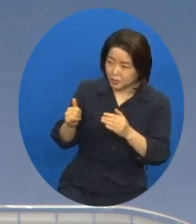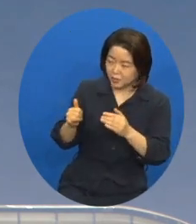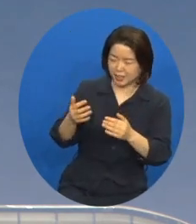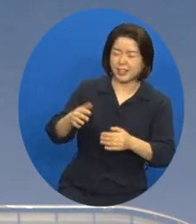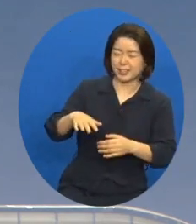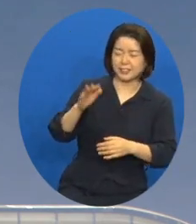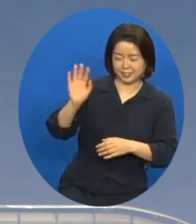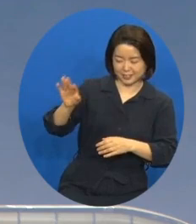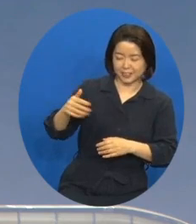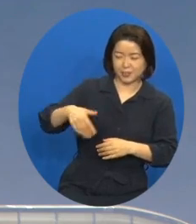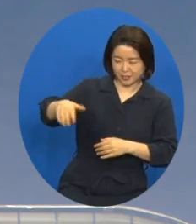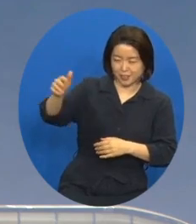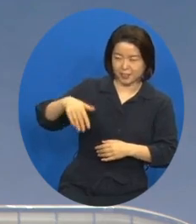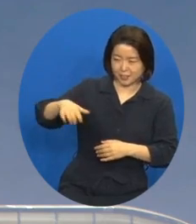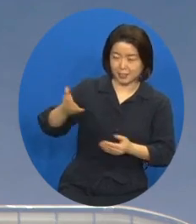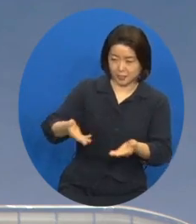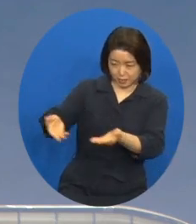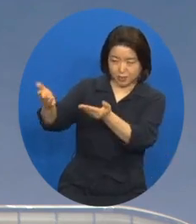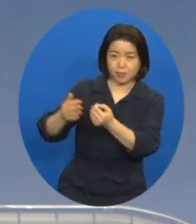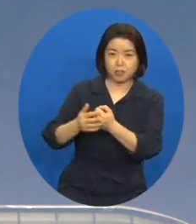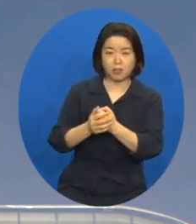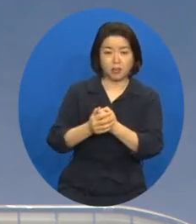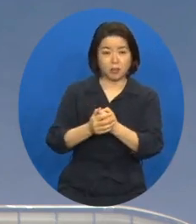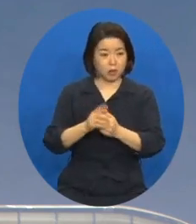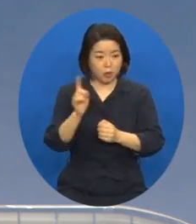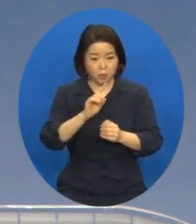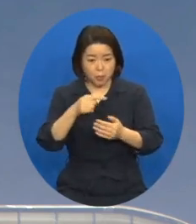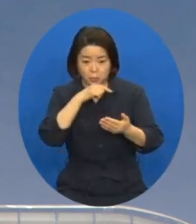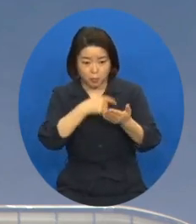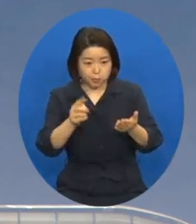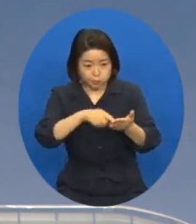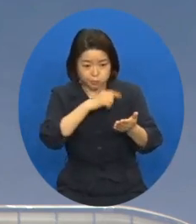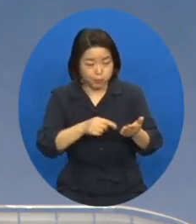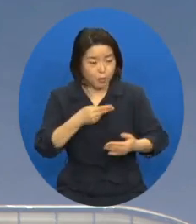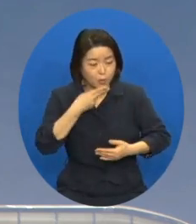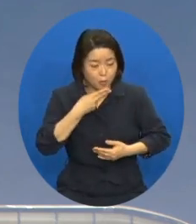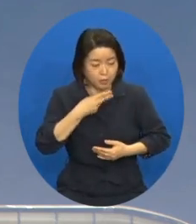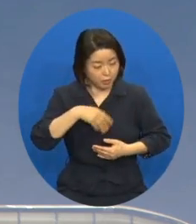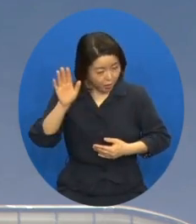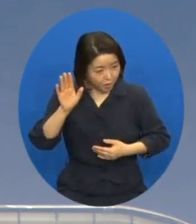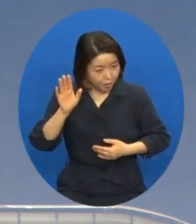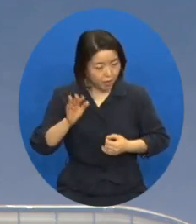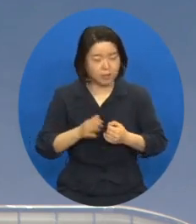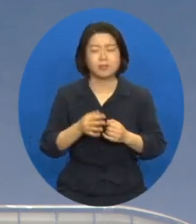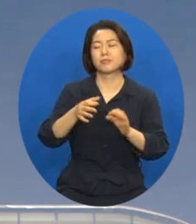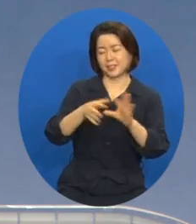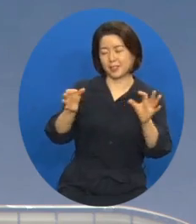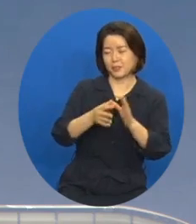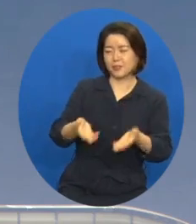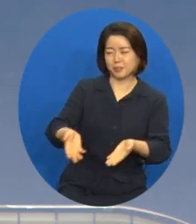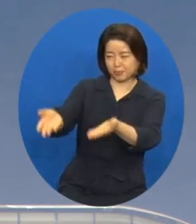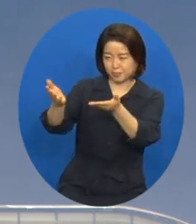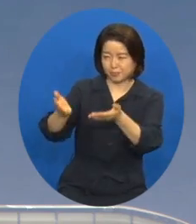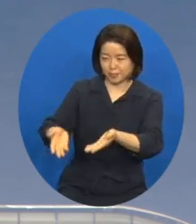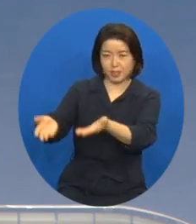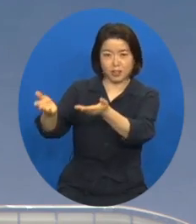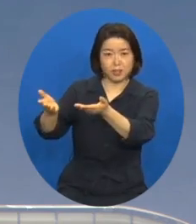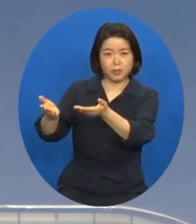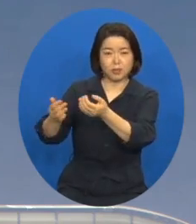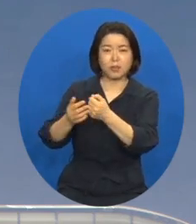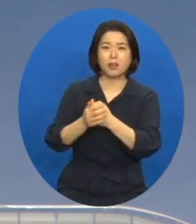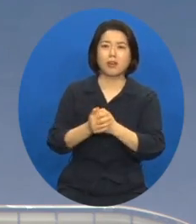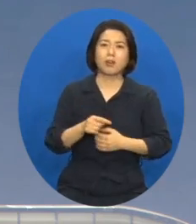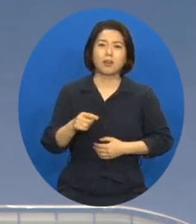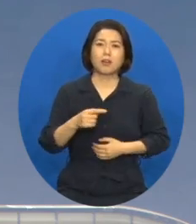하더래요. 아니, 아무렇지 않게 가도 됩니까? 아, 상관없습니다, 그냥 가시라.